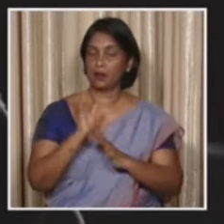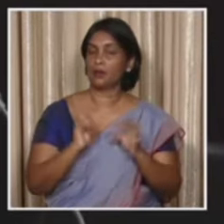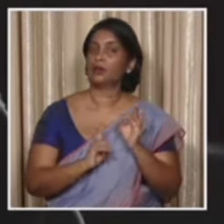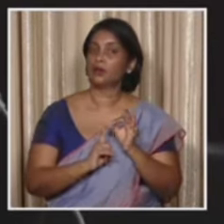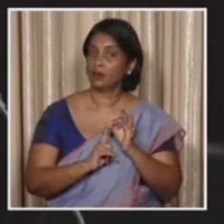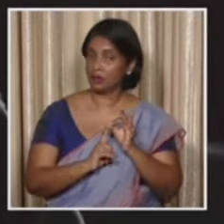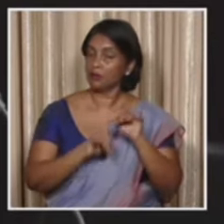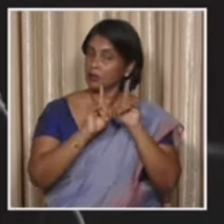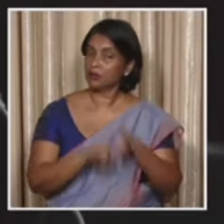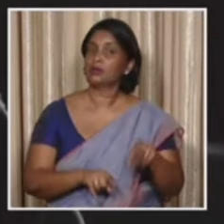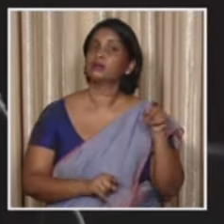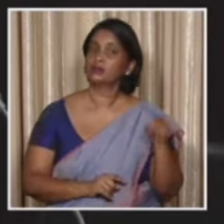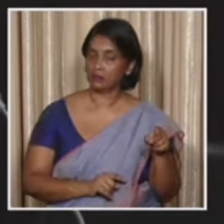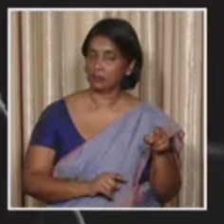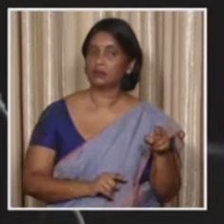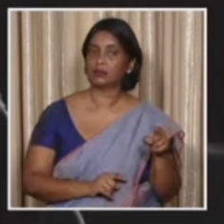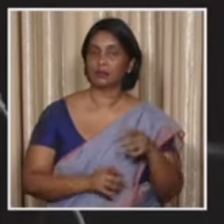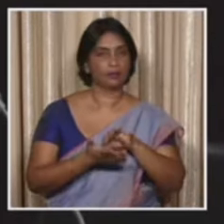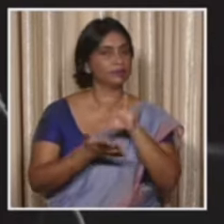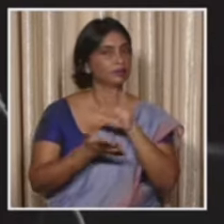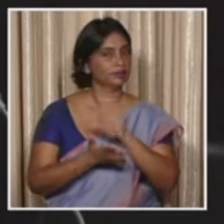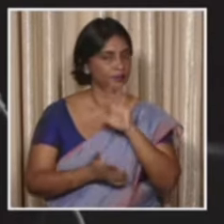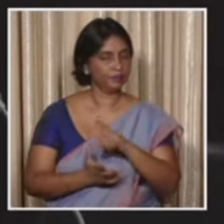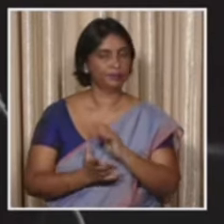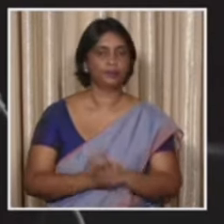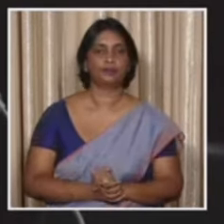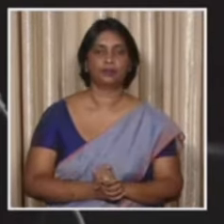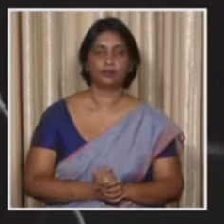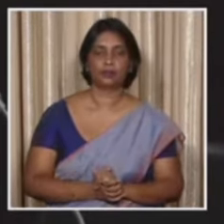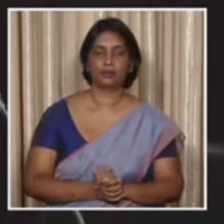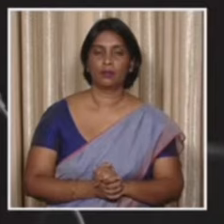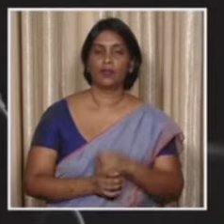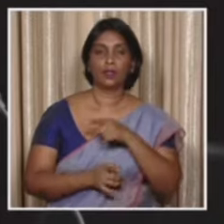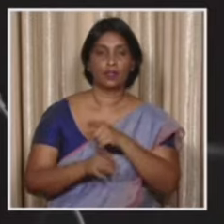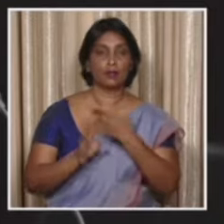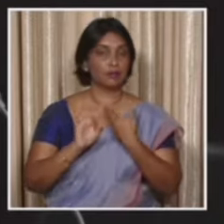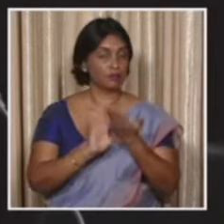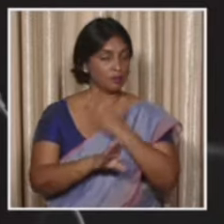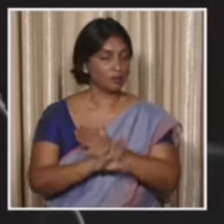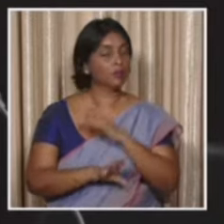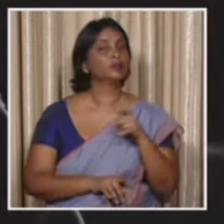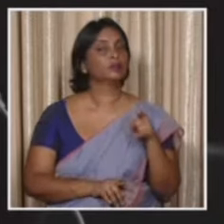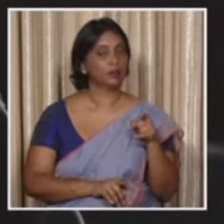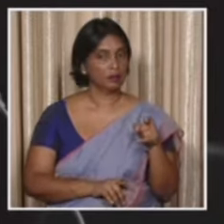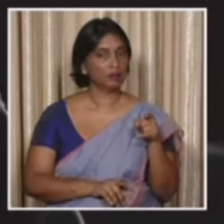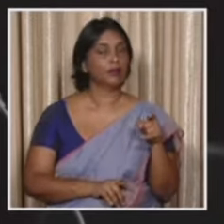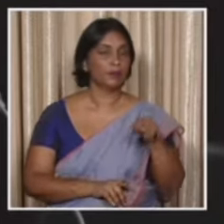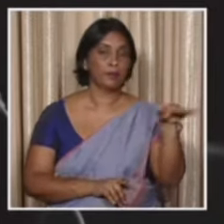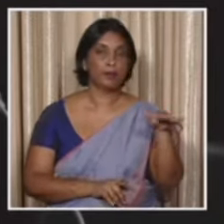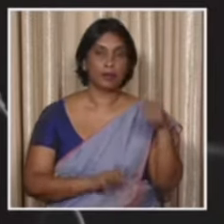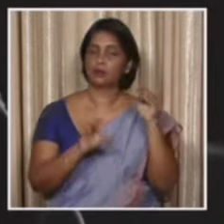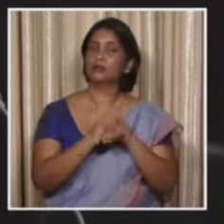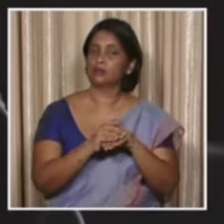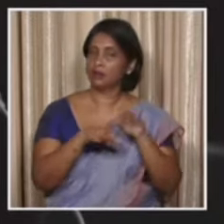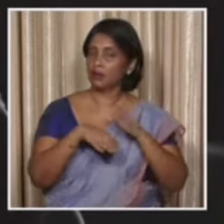இருந்தார் செனட்டராக, ஹமீம், செனட்டர் ஹமீம் அவர்கள் செனட்டராக இருந்ததற்கு இருந்தாலும் ஒரு